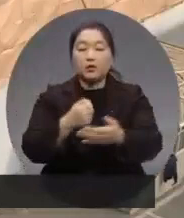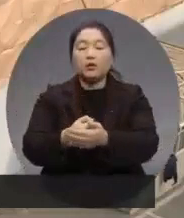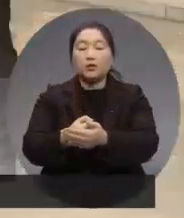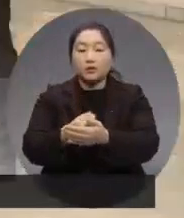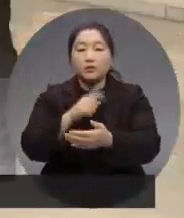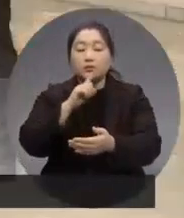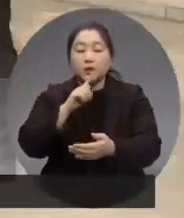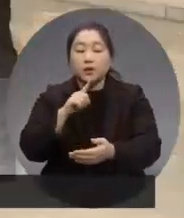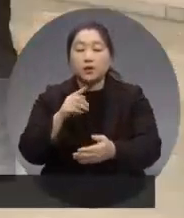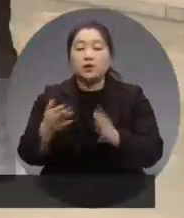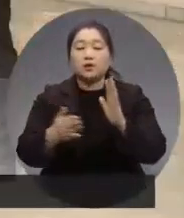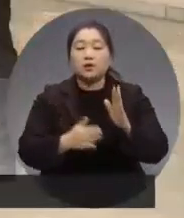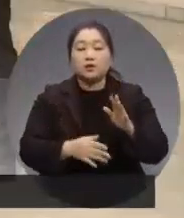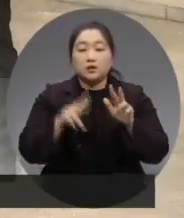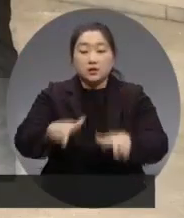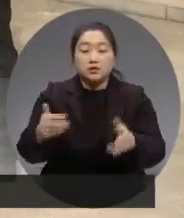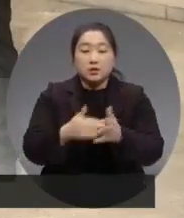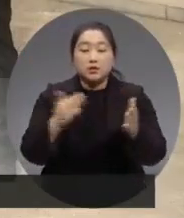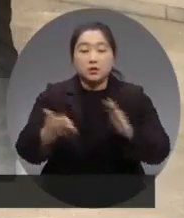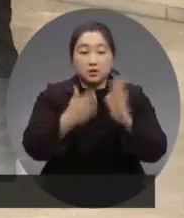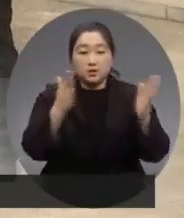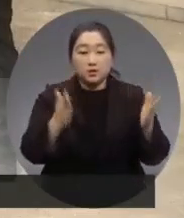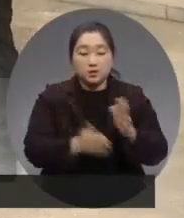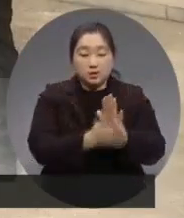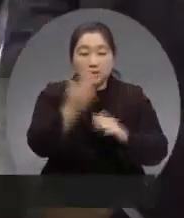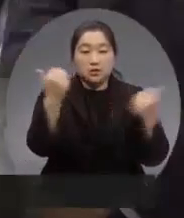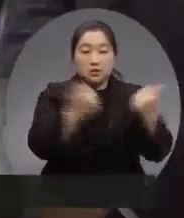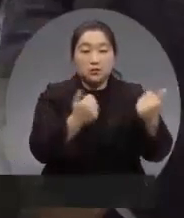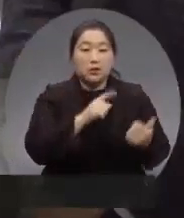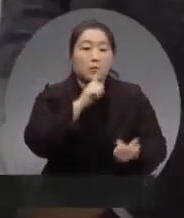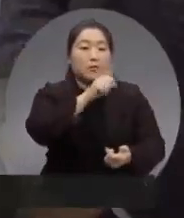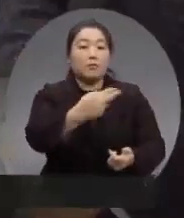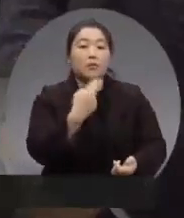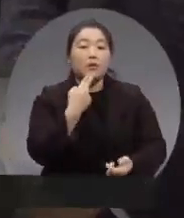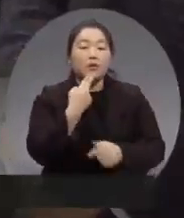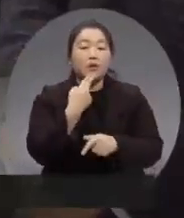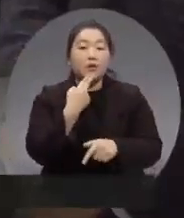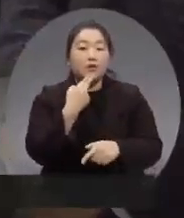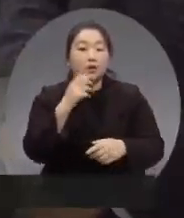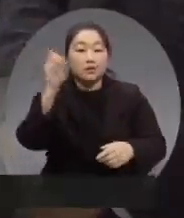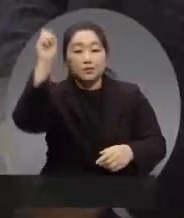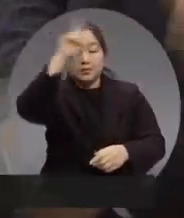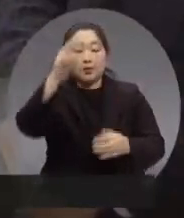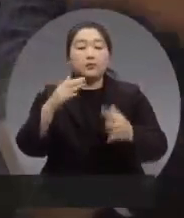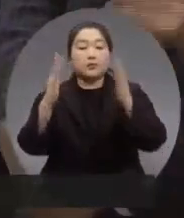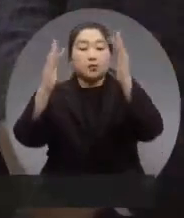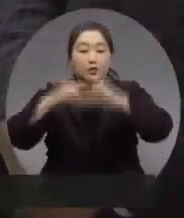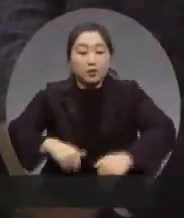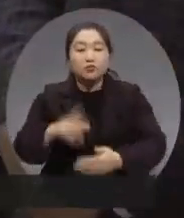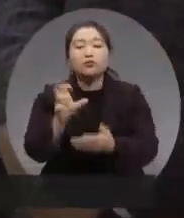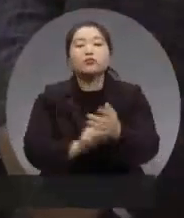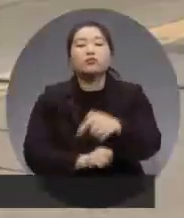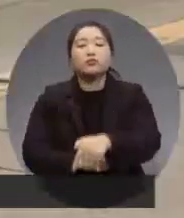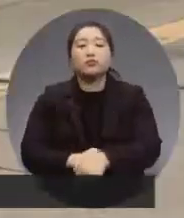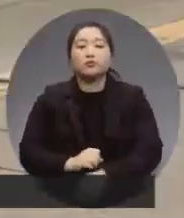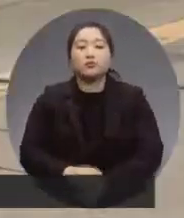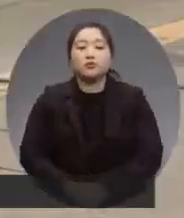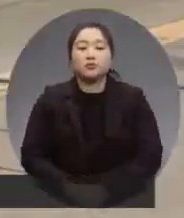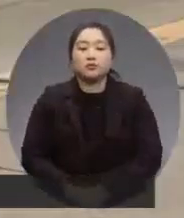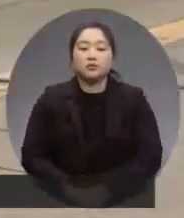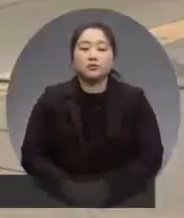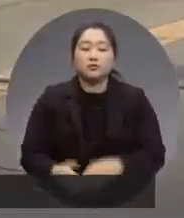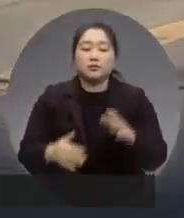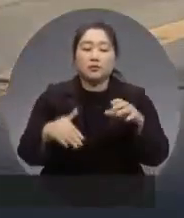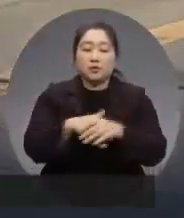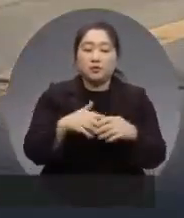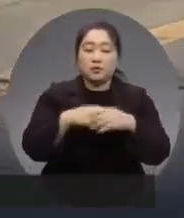결정하고서도 지금까지도 시의회에 아무런 설명도 하지 않고 기습 철거에 나섰다는 점도 문제 삼았습니다. 문화재청과